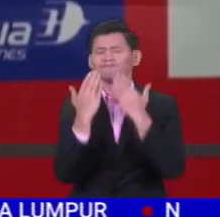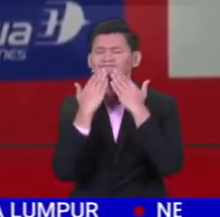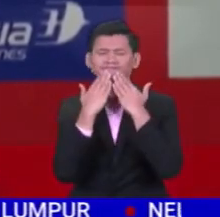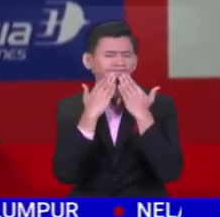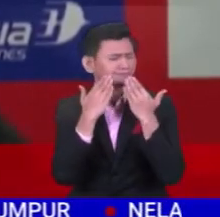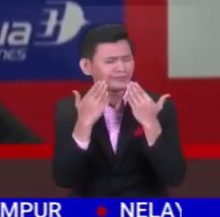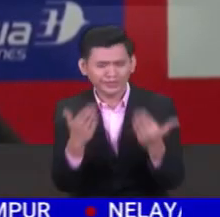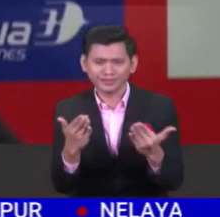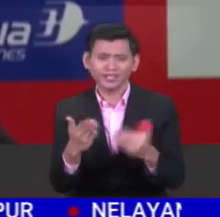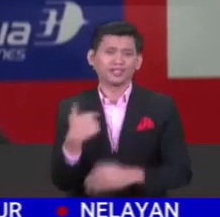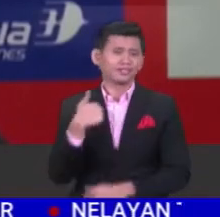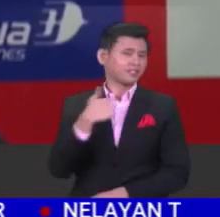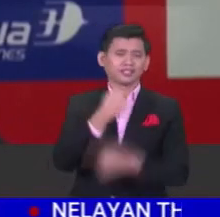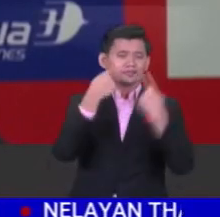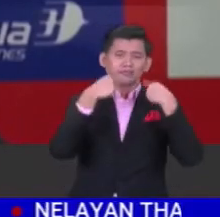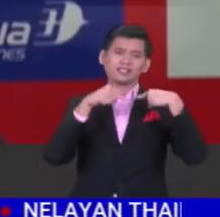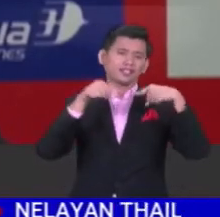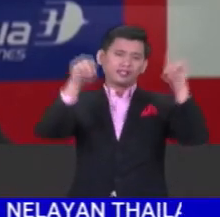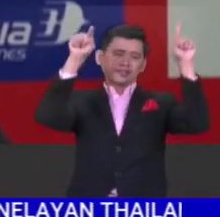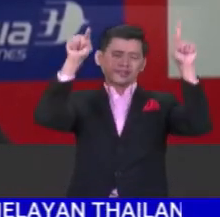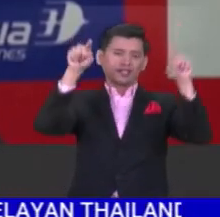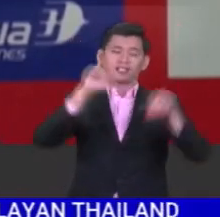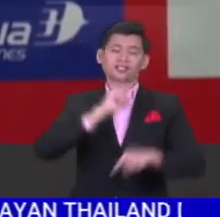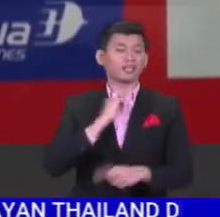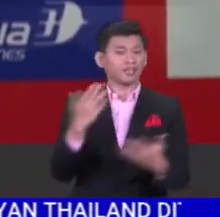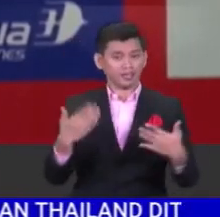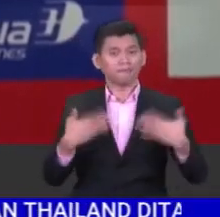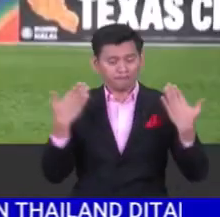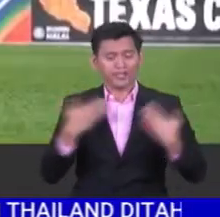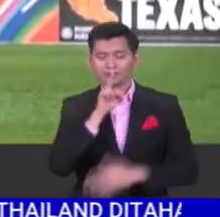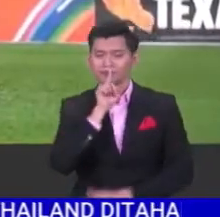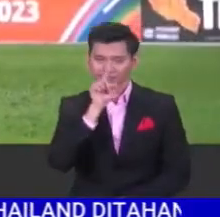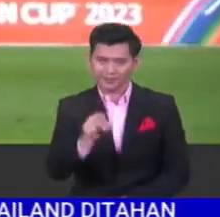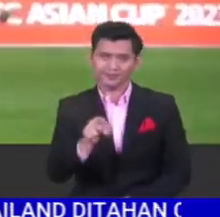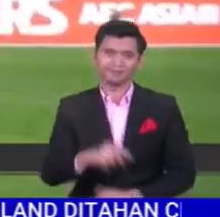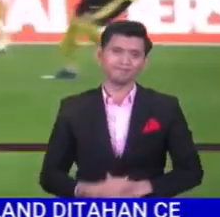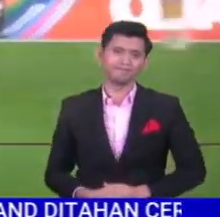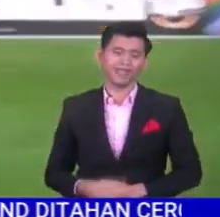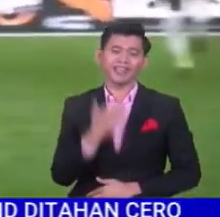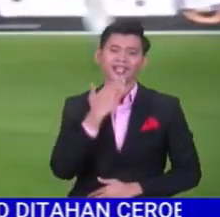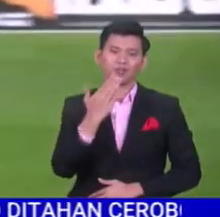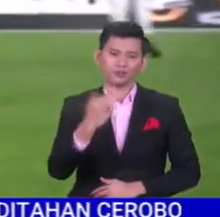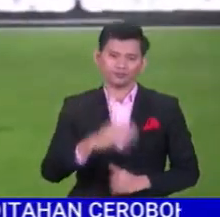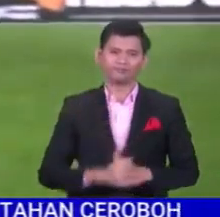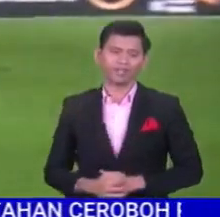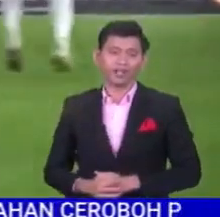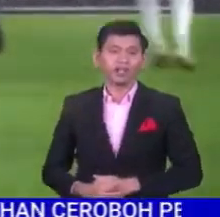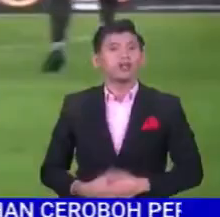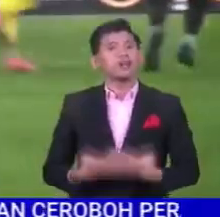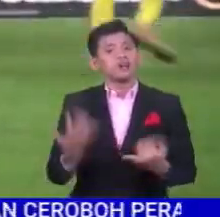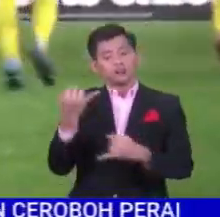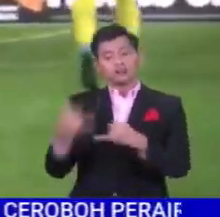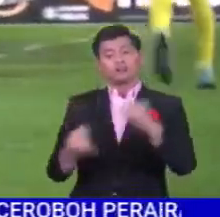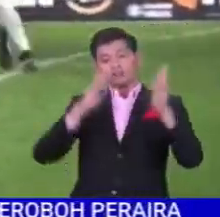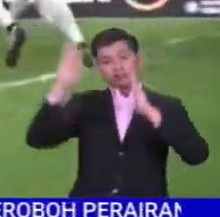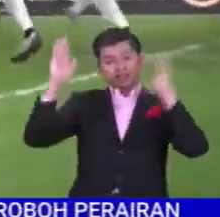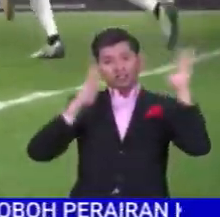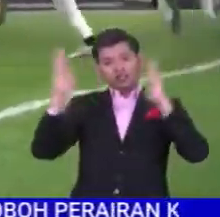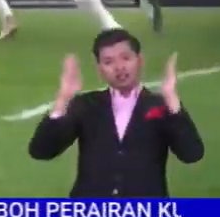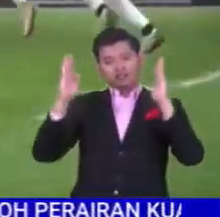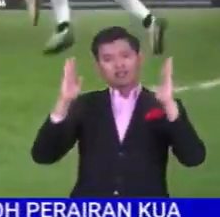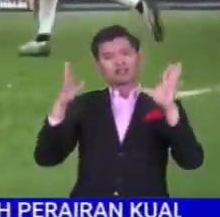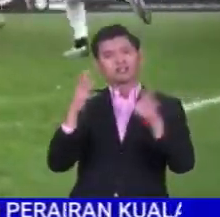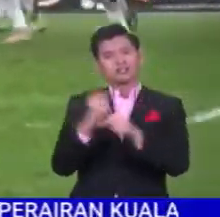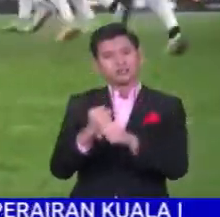much. So we achieve something, I'm very happy. Yeah, thank you. Kali terakhir Malaysia mara secara merit